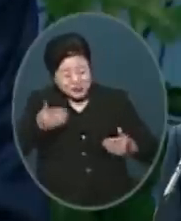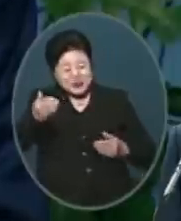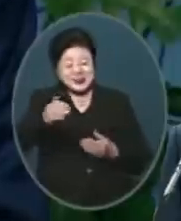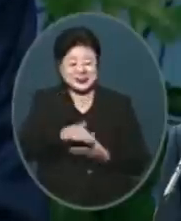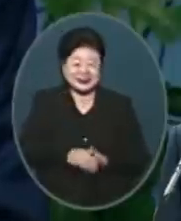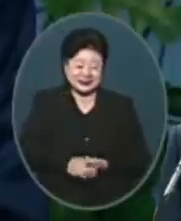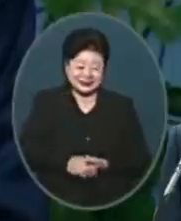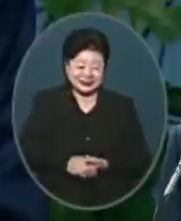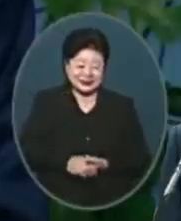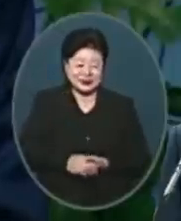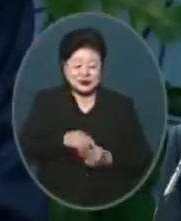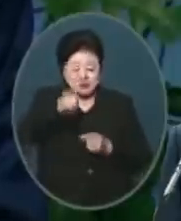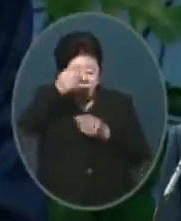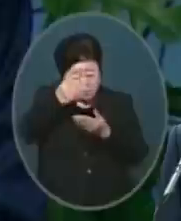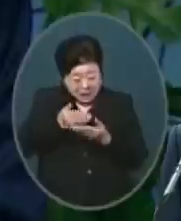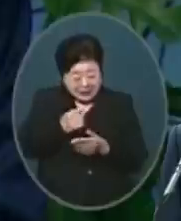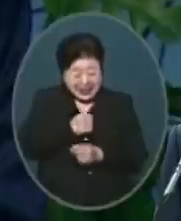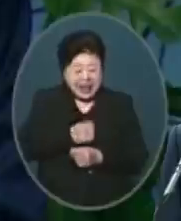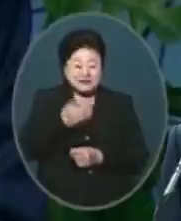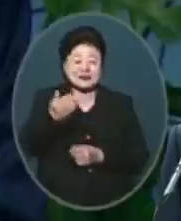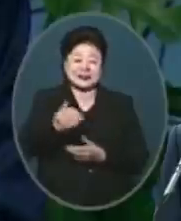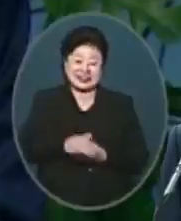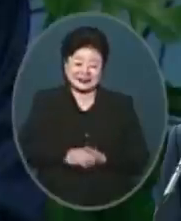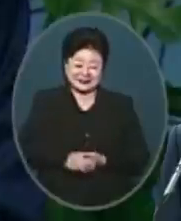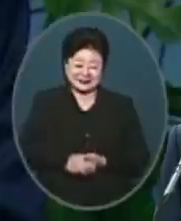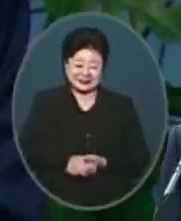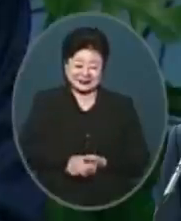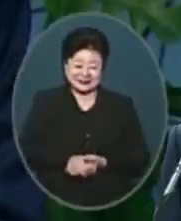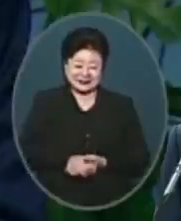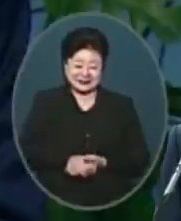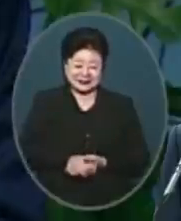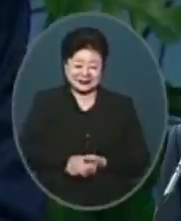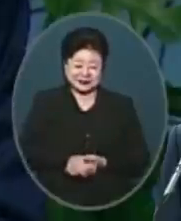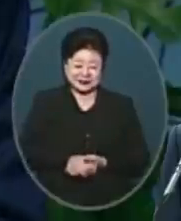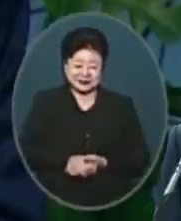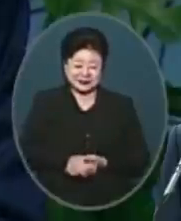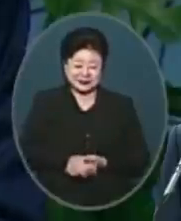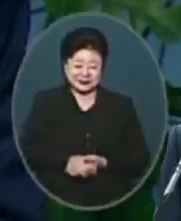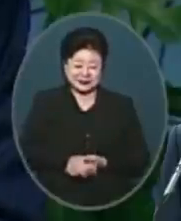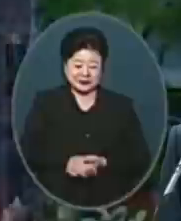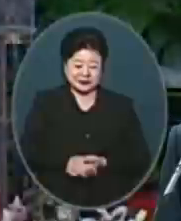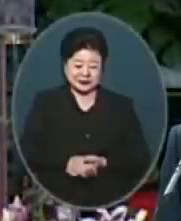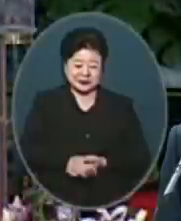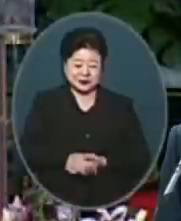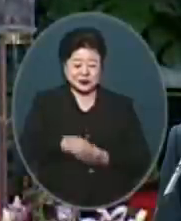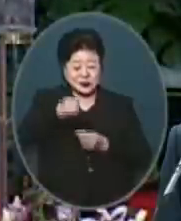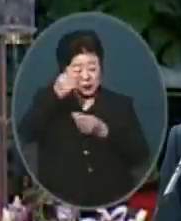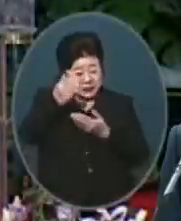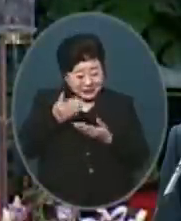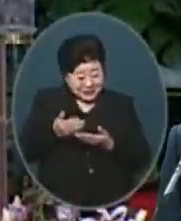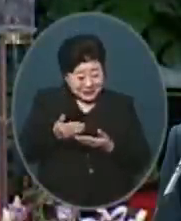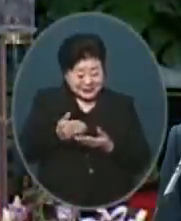열어서 구원을 받게 해주셨다고 성경은 말하고 있습니다. 참으로 구원은